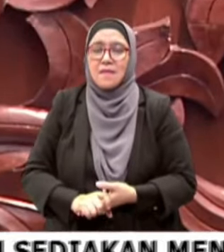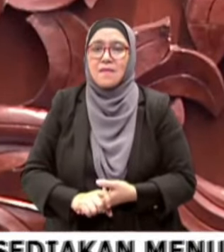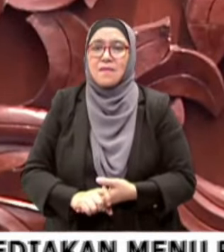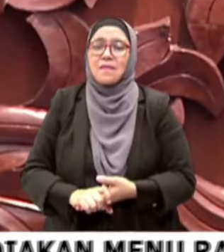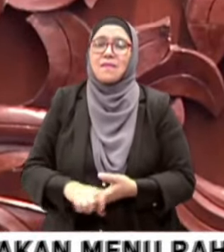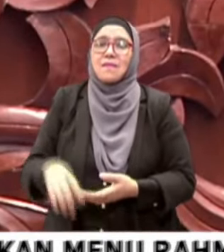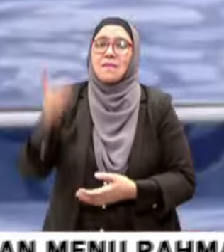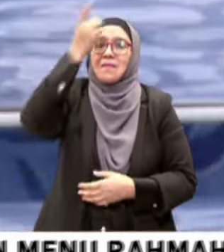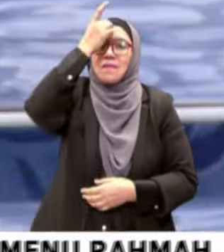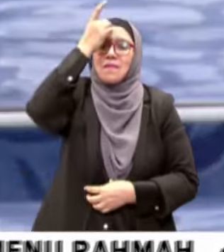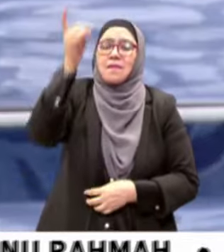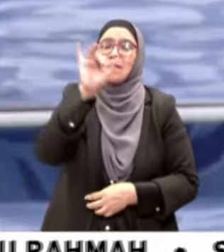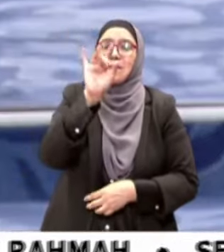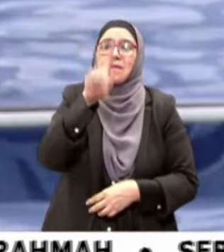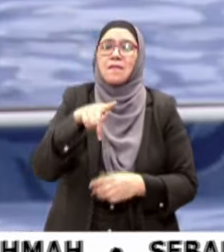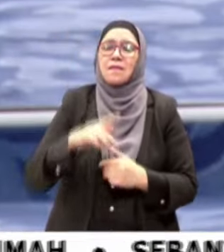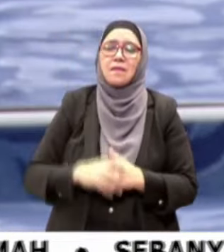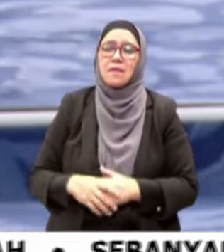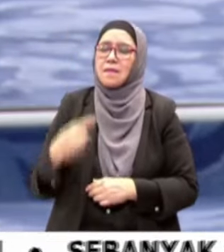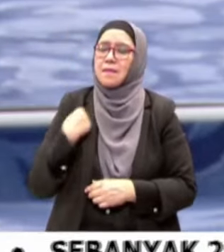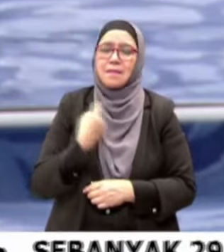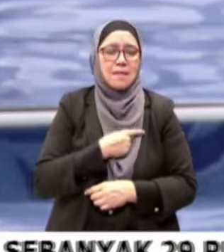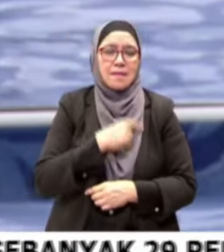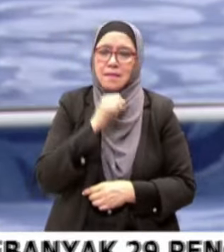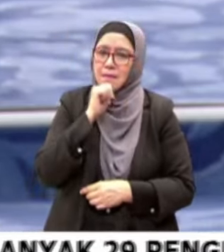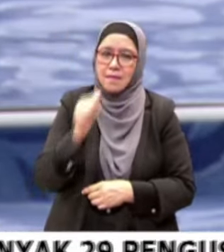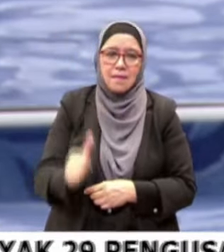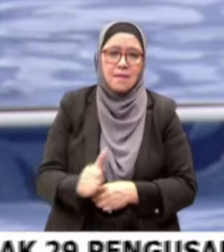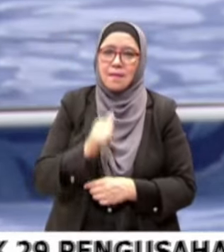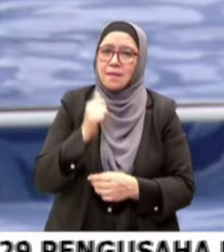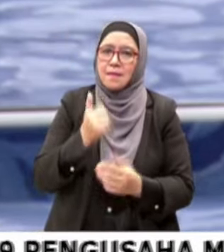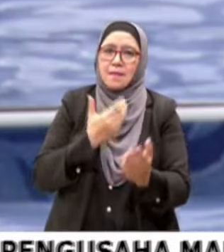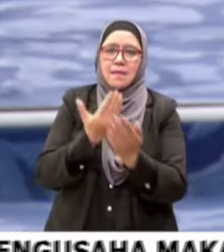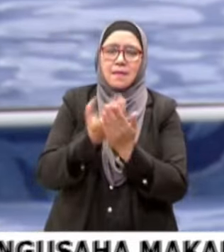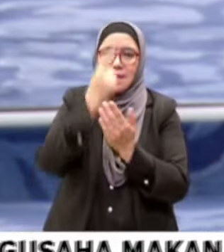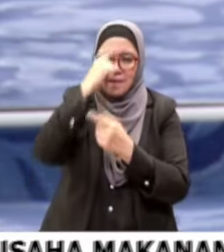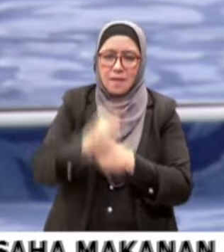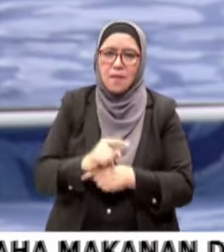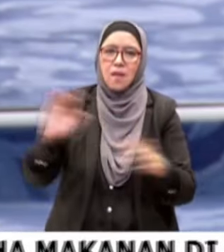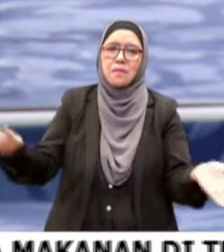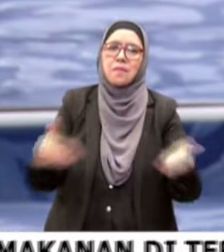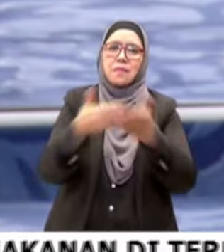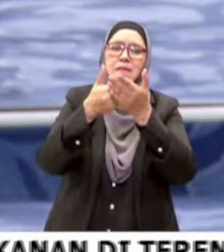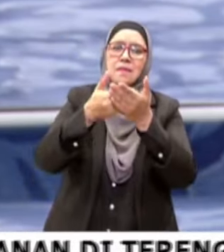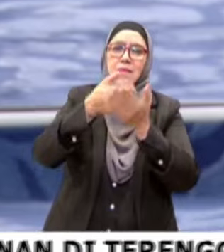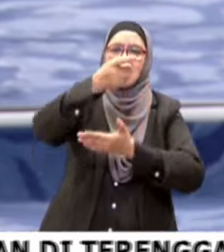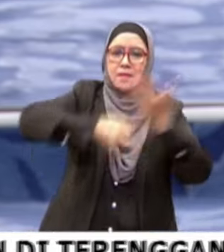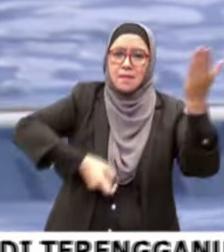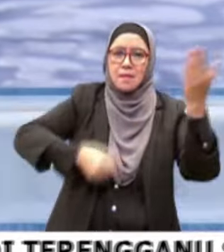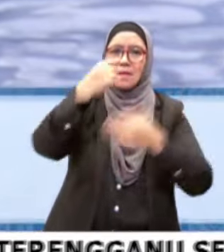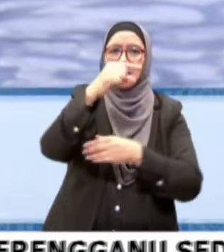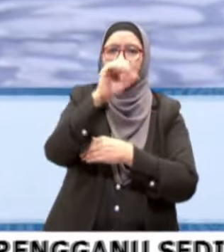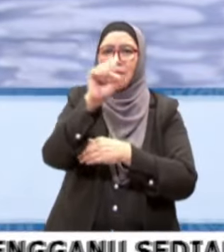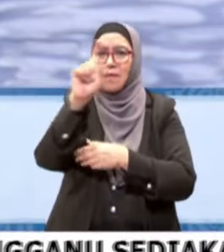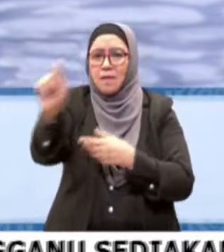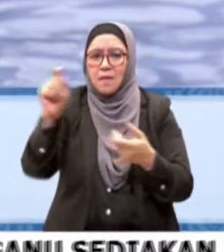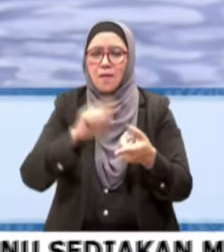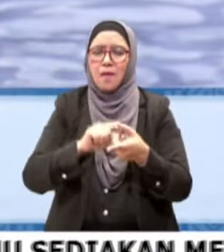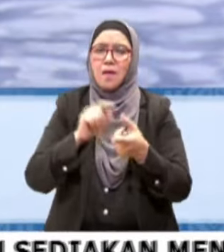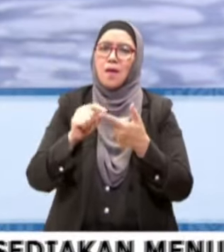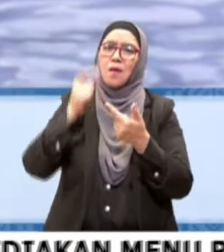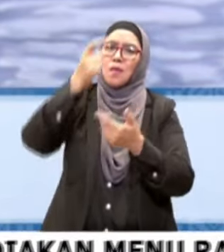kita tidak bercabang untuk memperkenalkan DST ataupun Cukai yang ke penggunaan